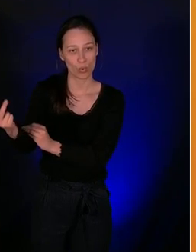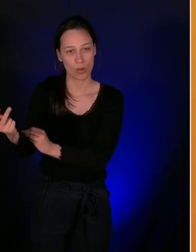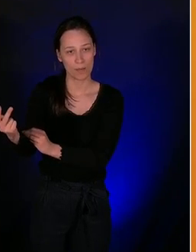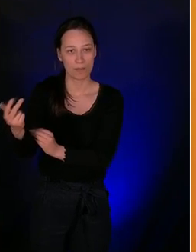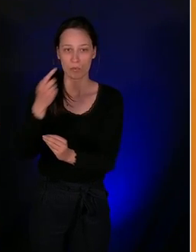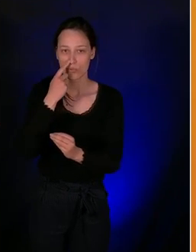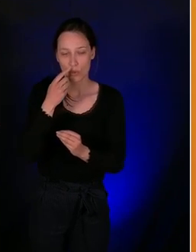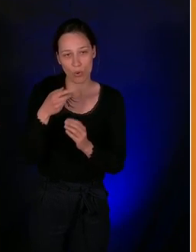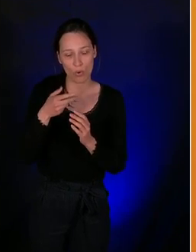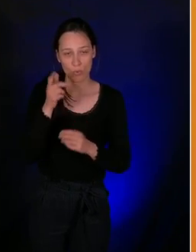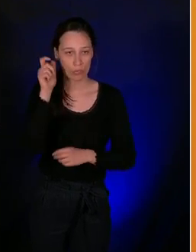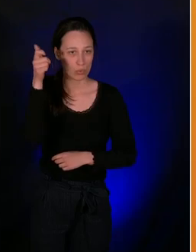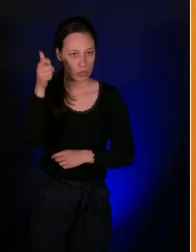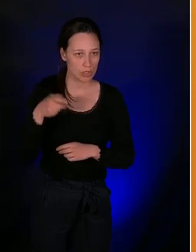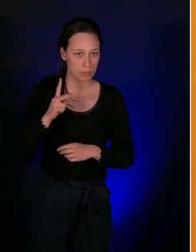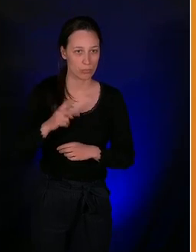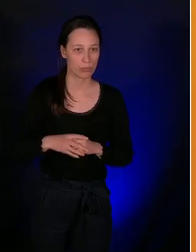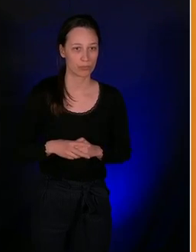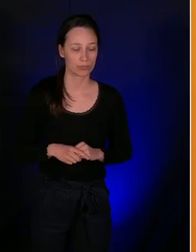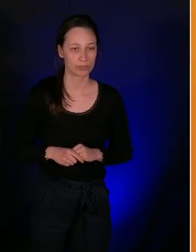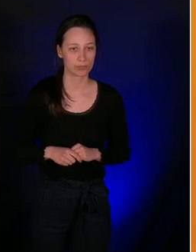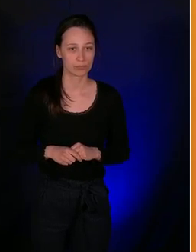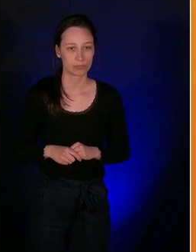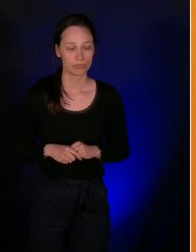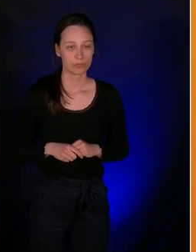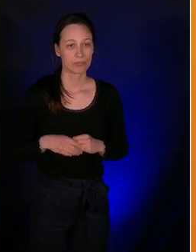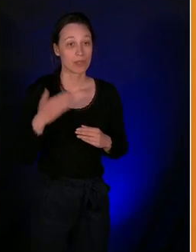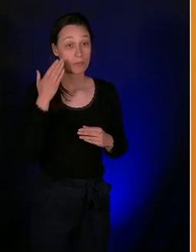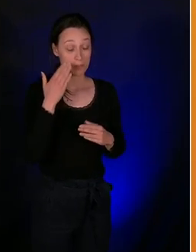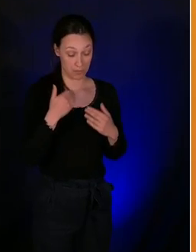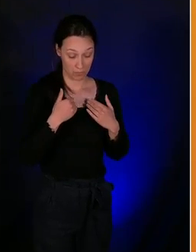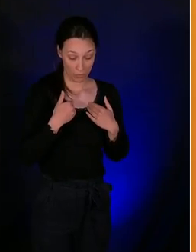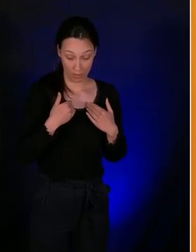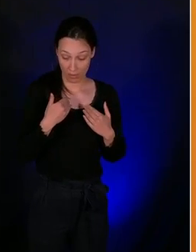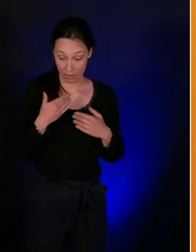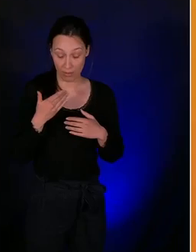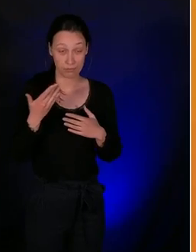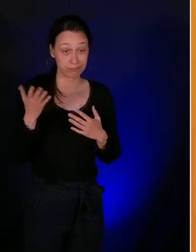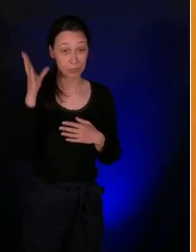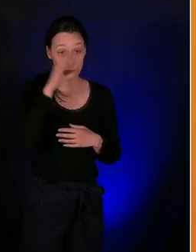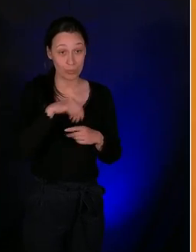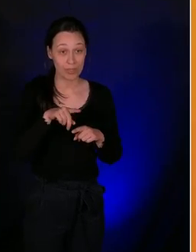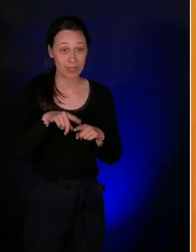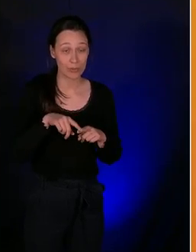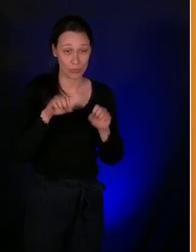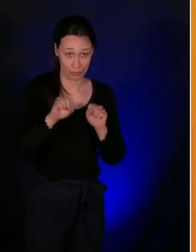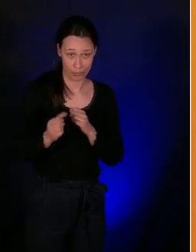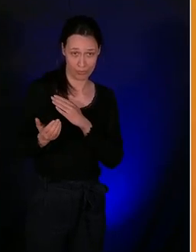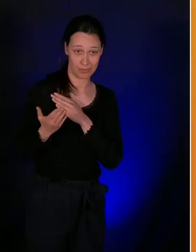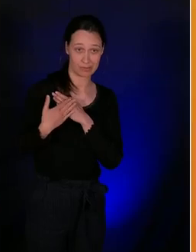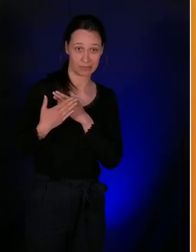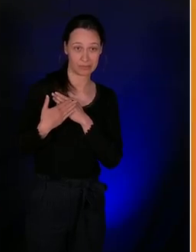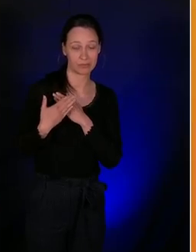débats. Alors, si j'ai des oublis, vous saurez me le rappeler gentiment. Mais je vais essayer de balayer